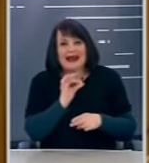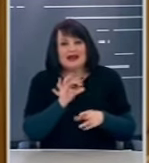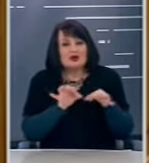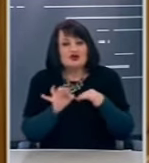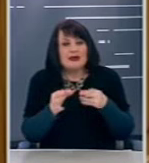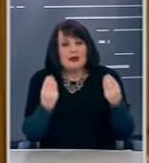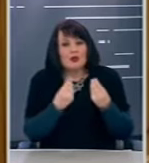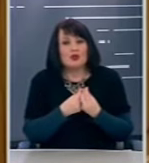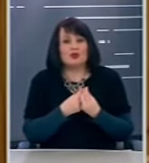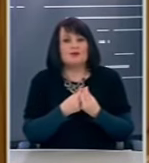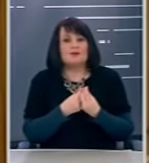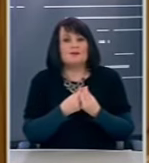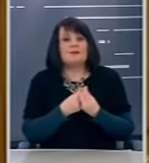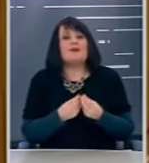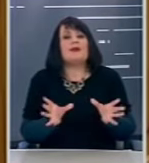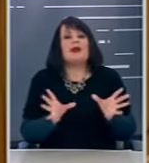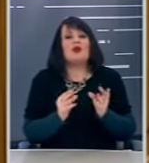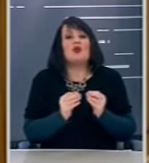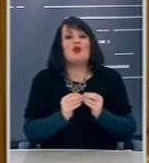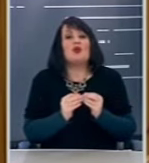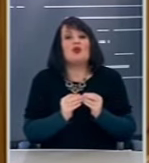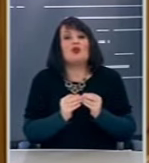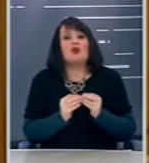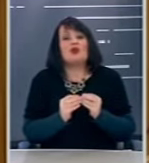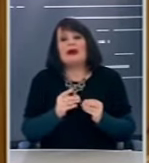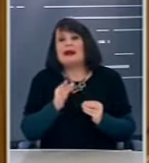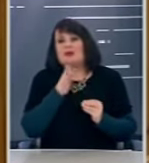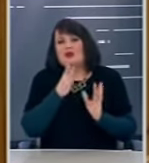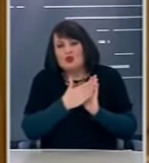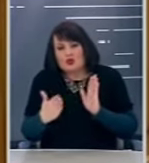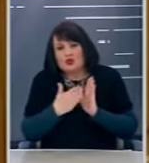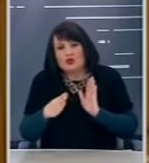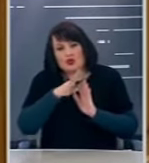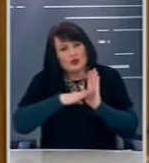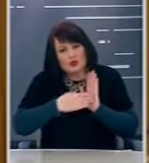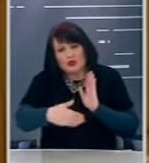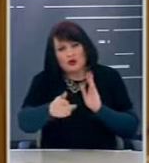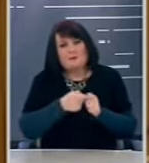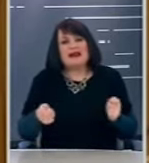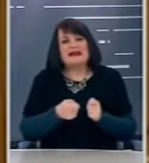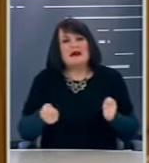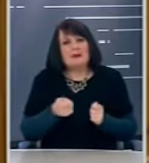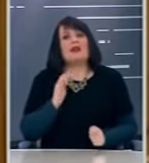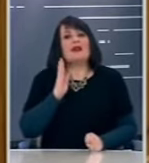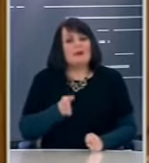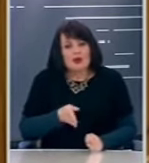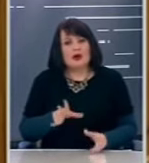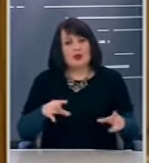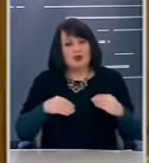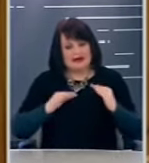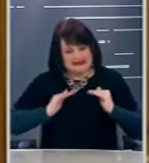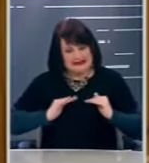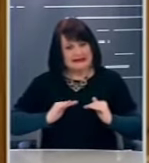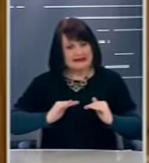σχεδίου που σε συνδυασμό με τον προσδιορισμό των μεσοπρόθεσμων μέτρων ελάφρυνσης του ελληνικού χρέους θα εμπεδώσει τη σταθεροποίηση της